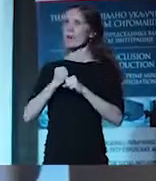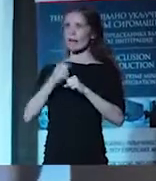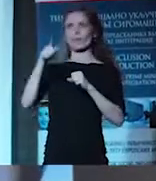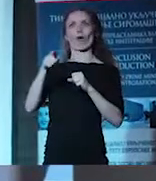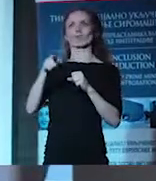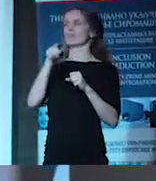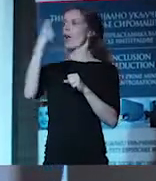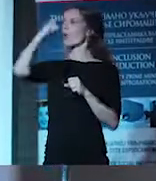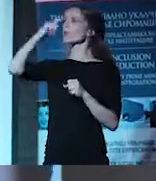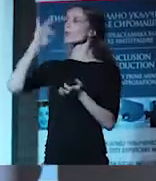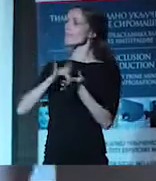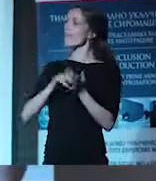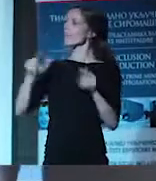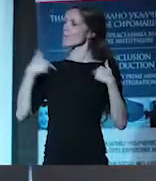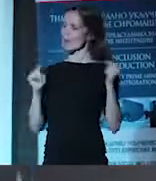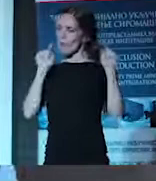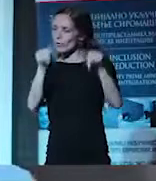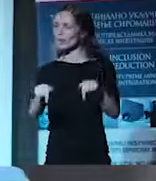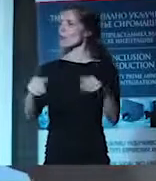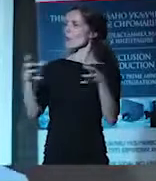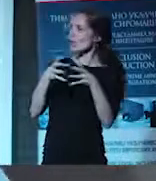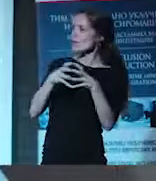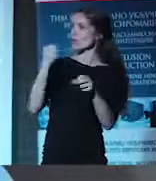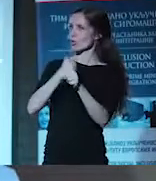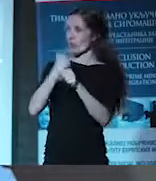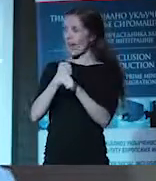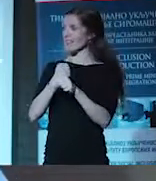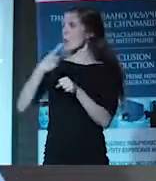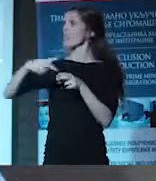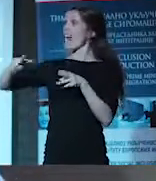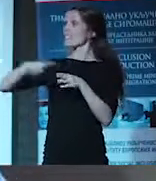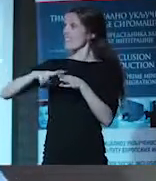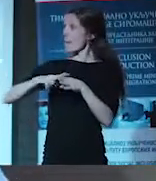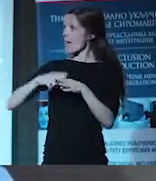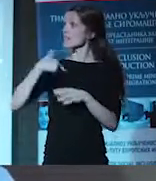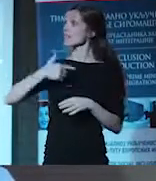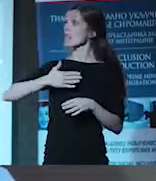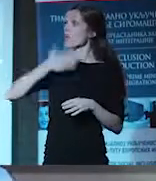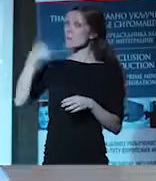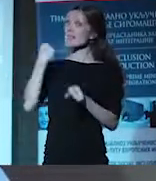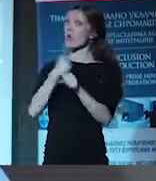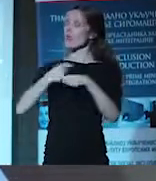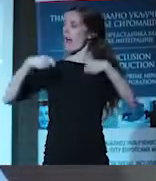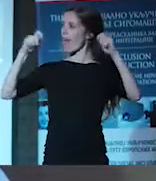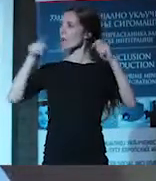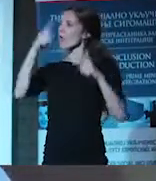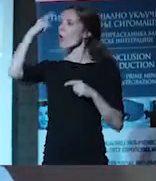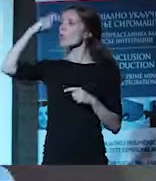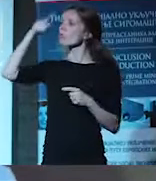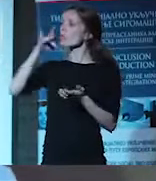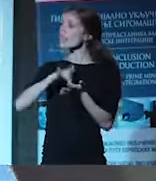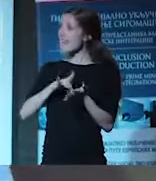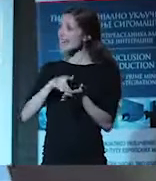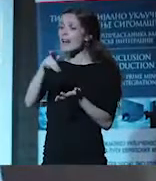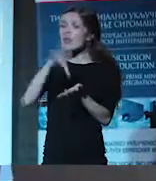centar i mesto gde možemo da se družimo i radimo. Tako za dva meseca mi smo napravili kulturni centar koji je postao ne samo